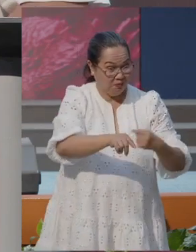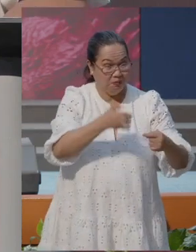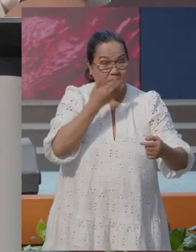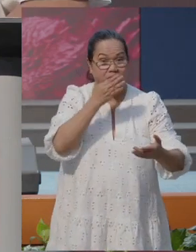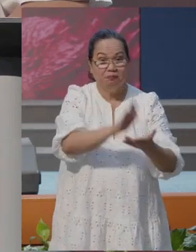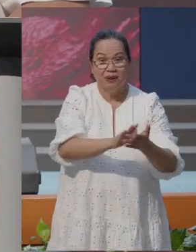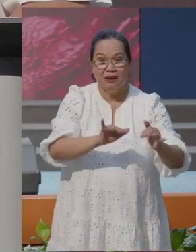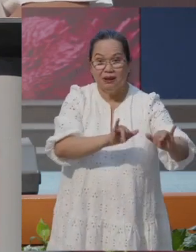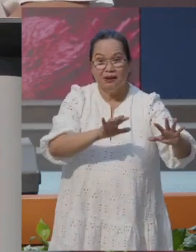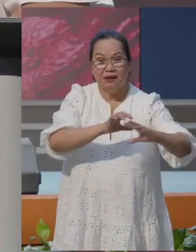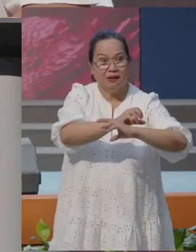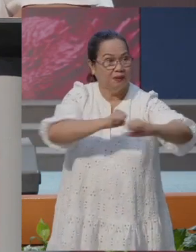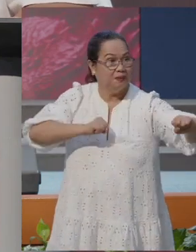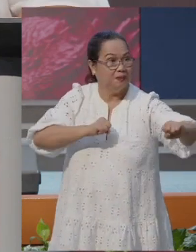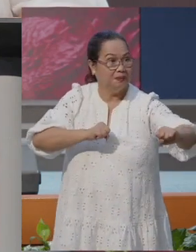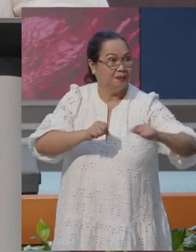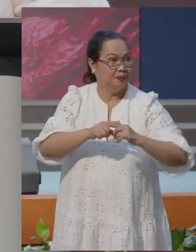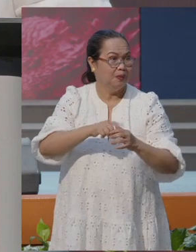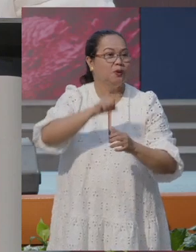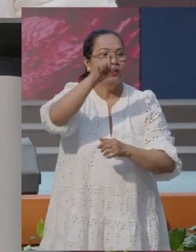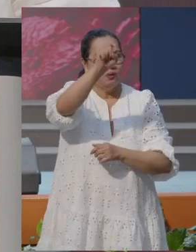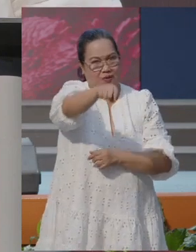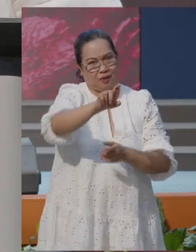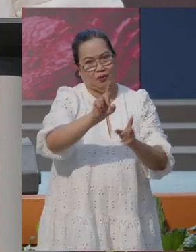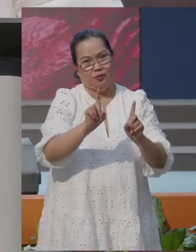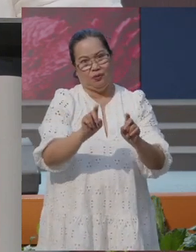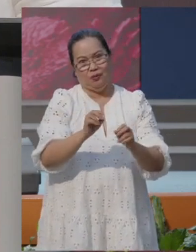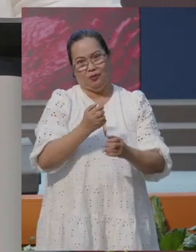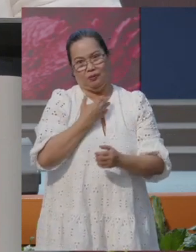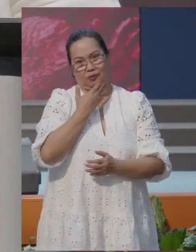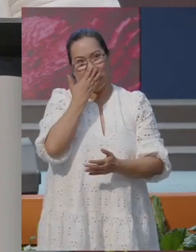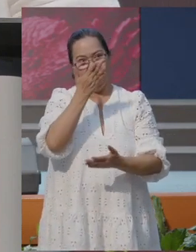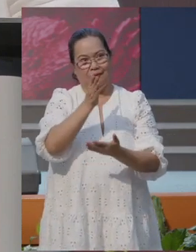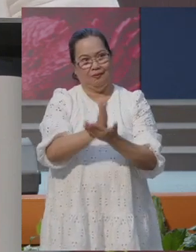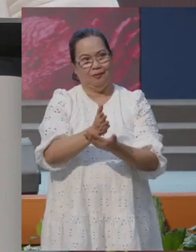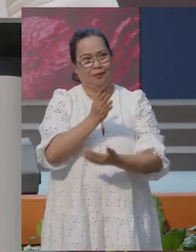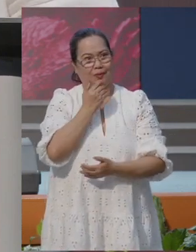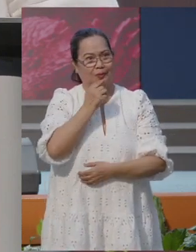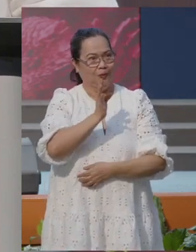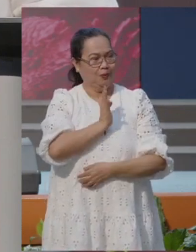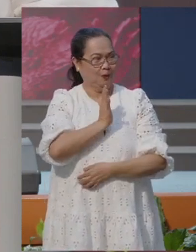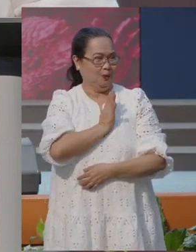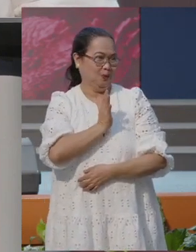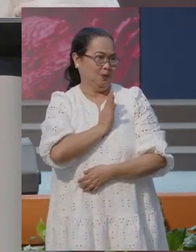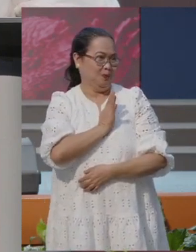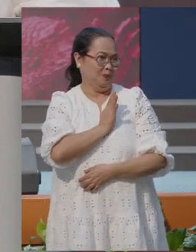Ang gawin ninyo ay kabutihan. At yun ang huli.